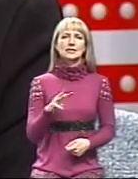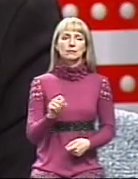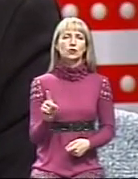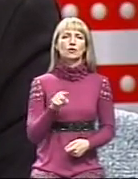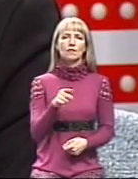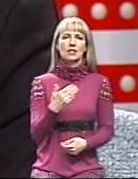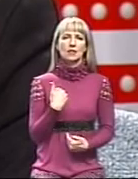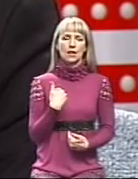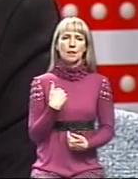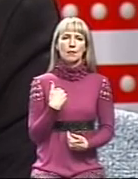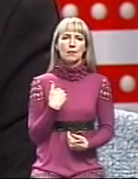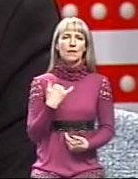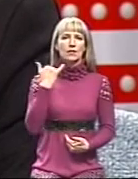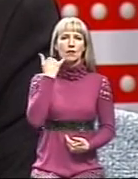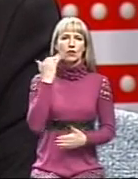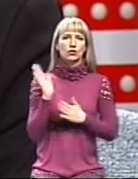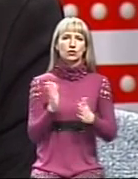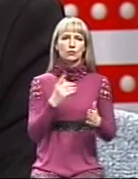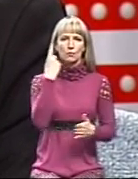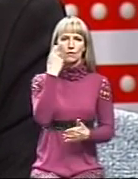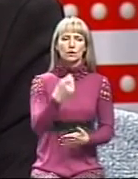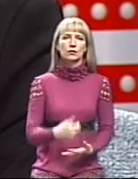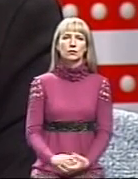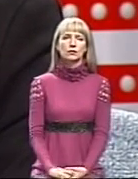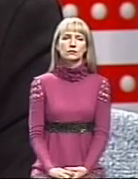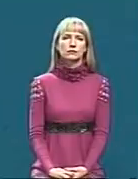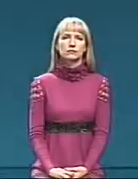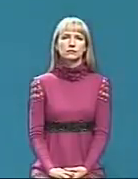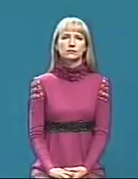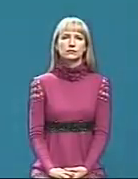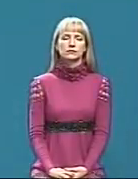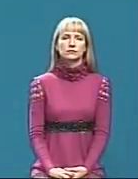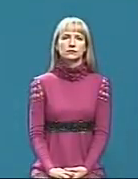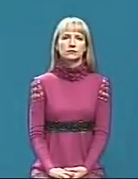що він нам у телефонному режимі повідомив.